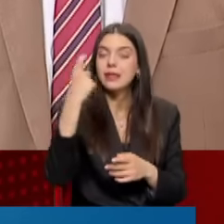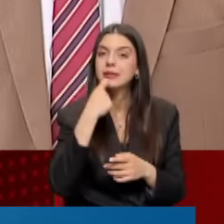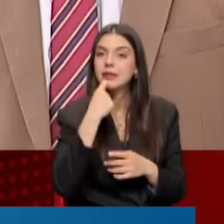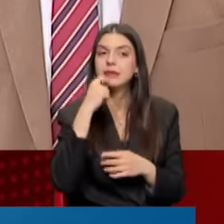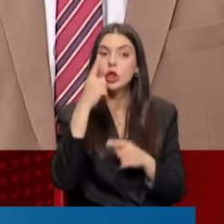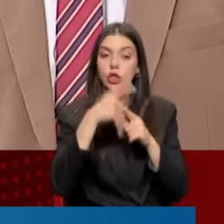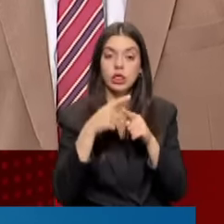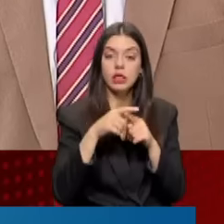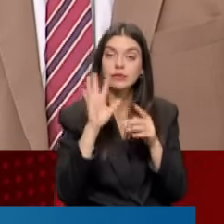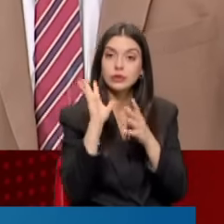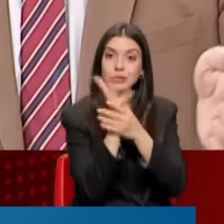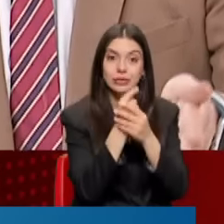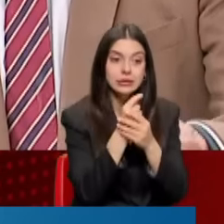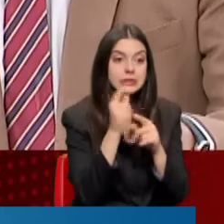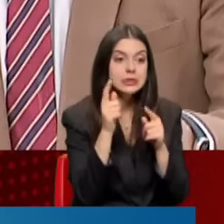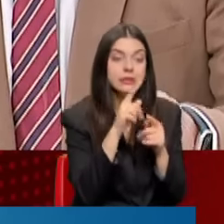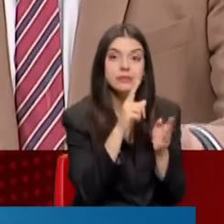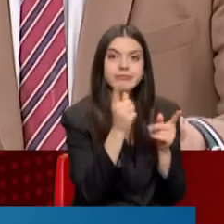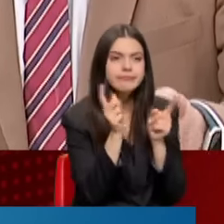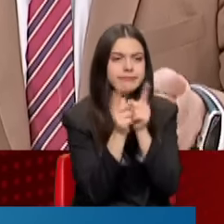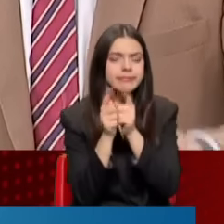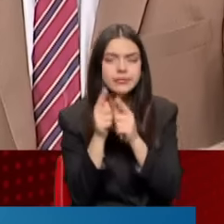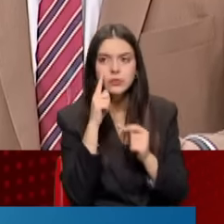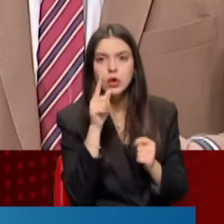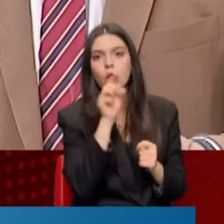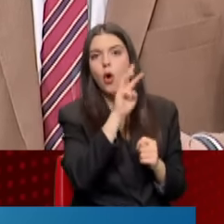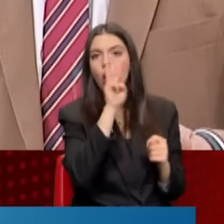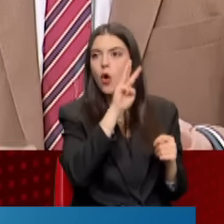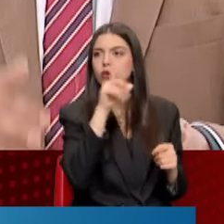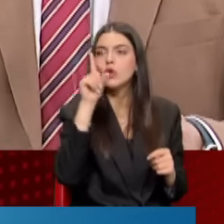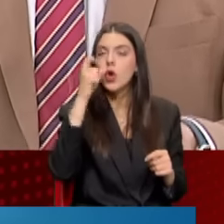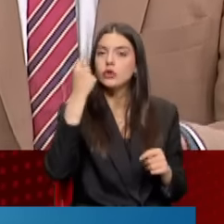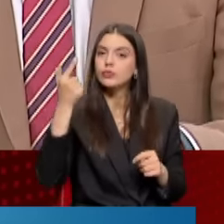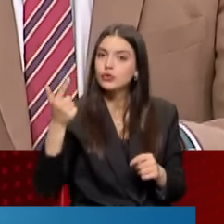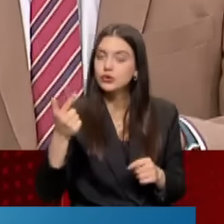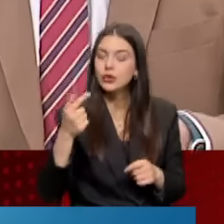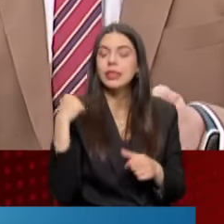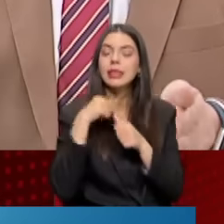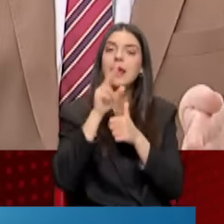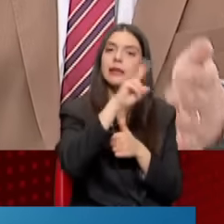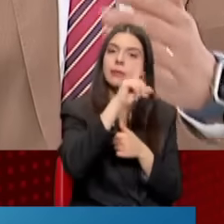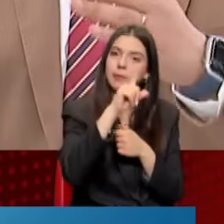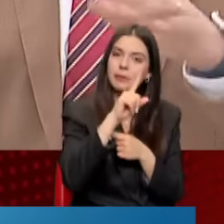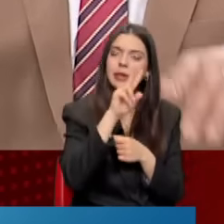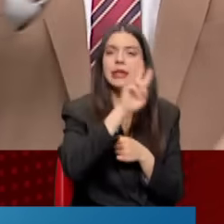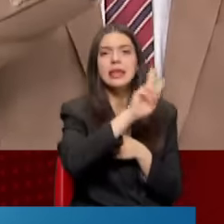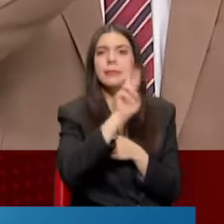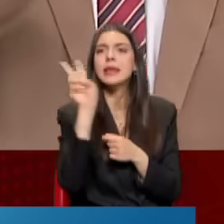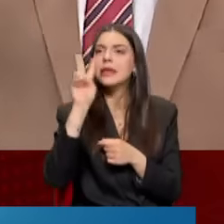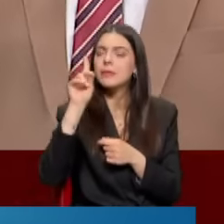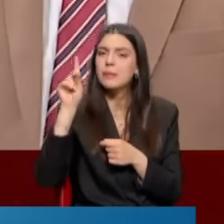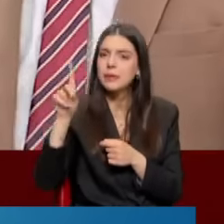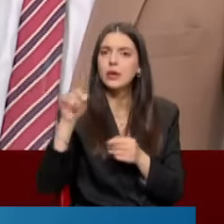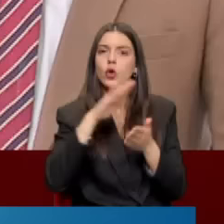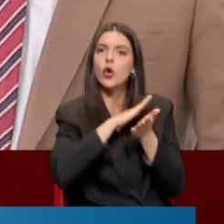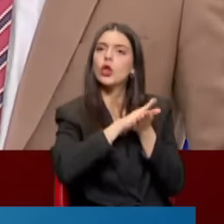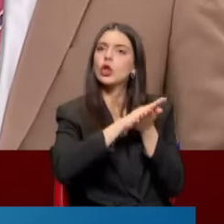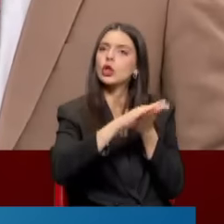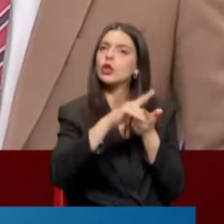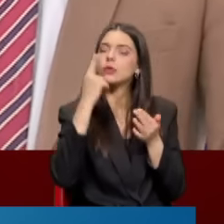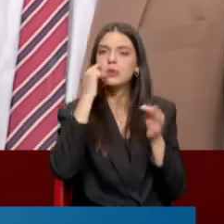yapılıyor 21,5 sonra 30'larda düşüyor 19,5 sonra 21'e tekrar çıkıyor 20 21 yani böyle düz bir çizgi